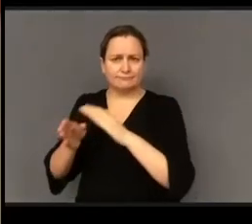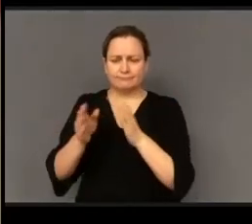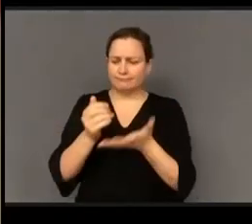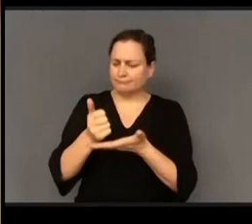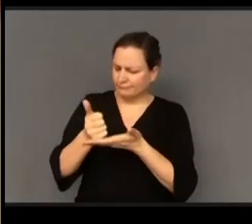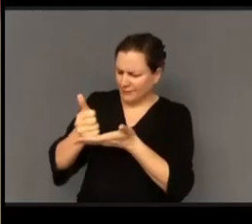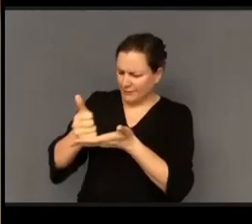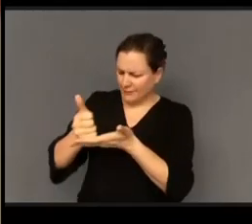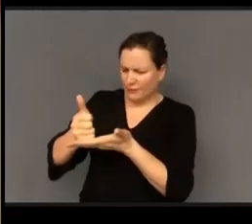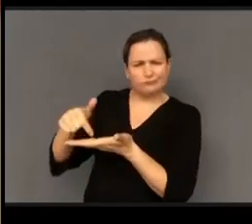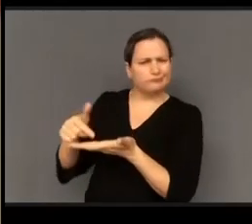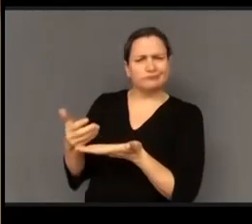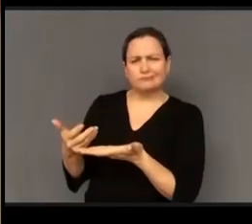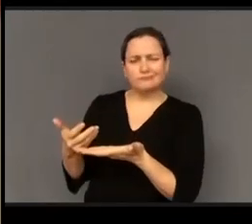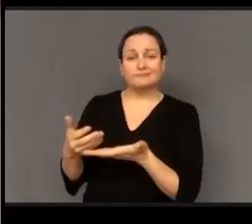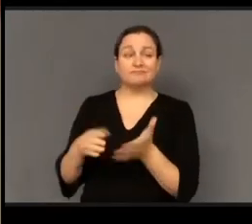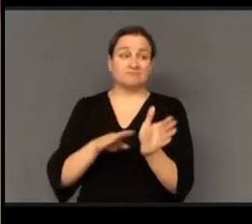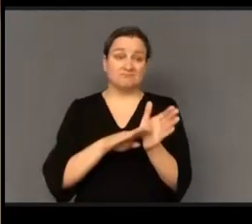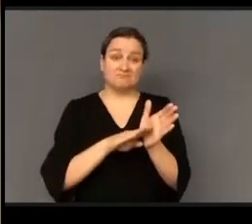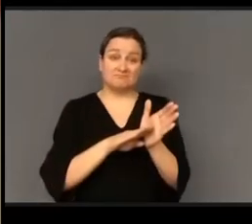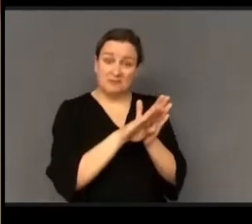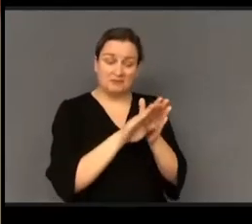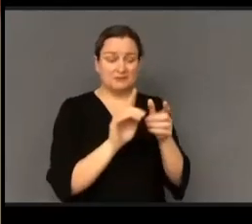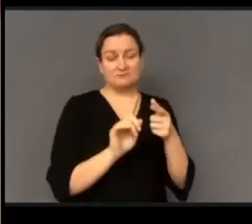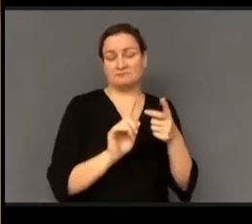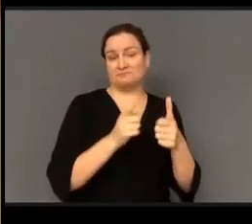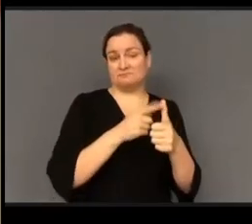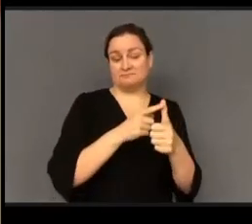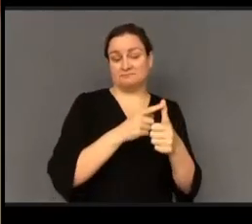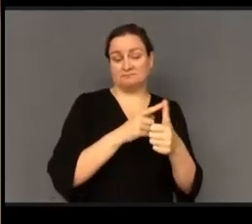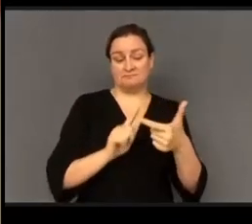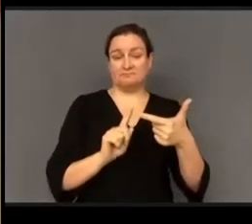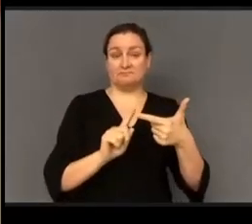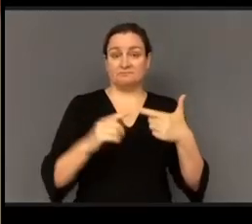sommes confrontés. Développement, santé, sécurité,